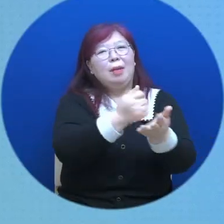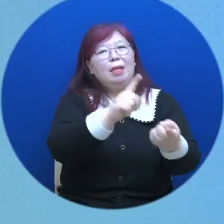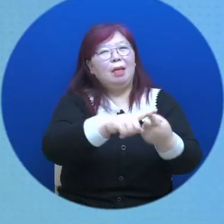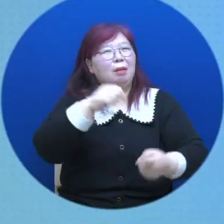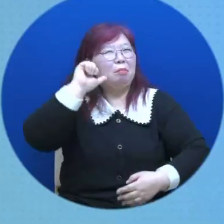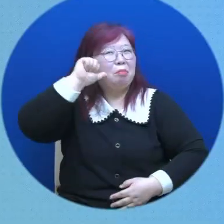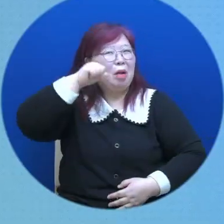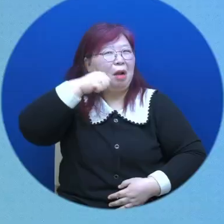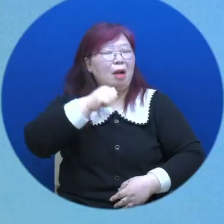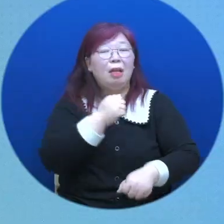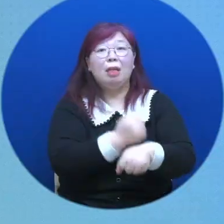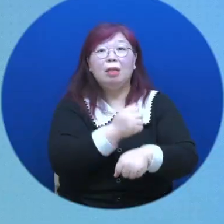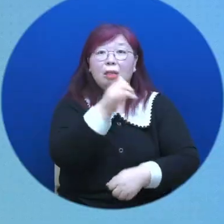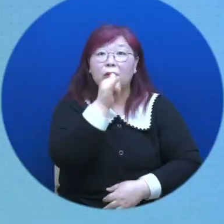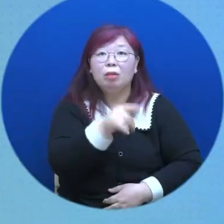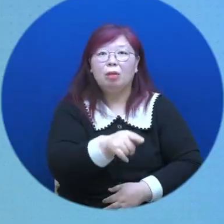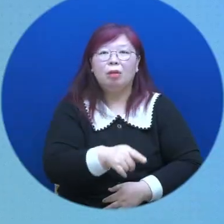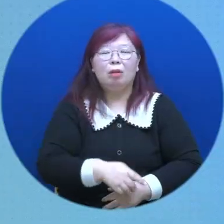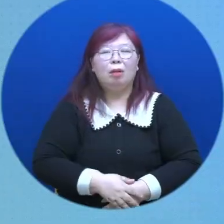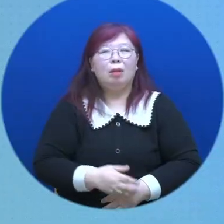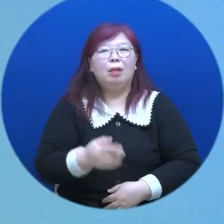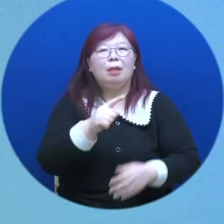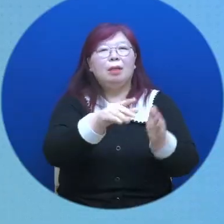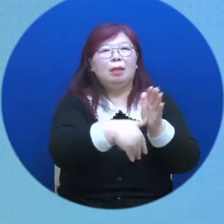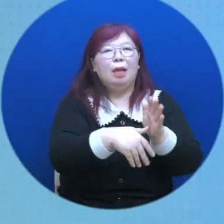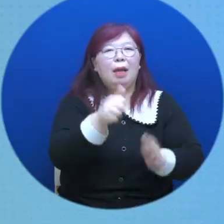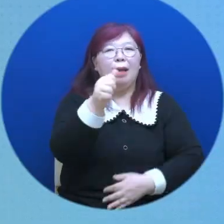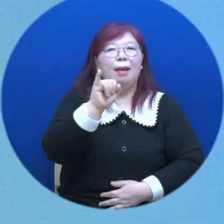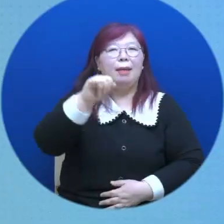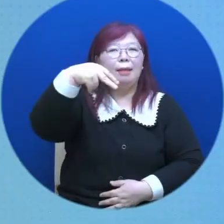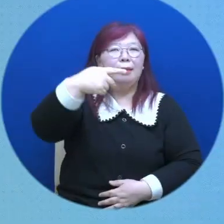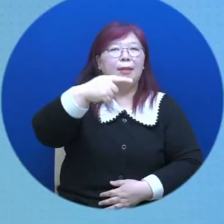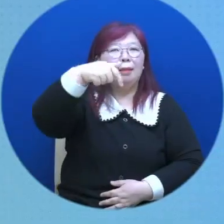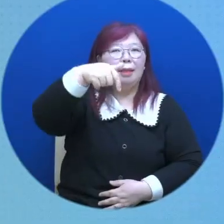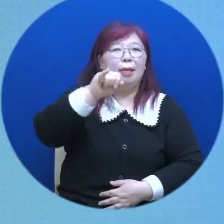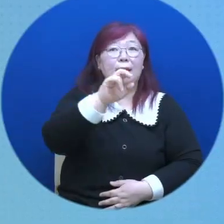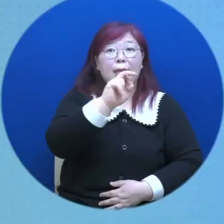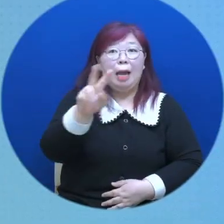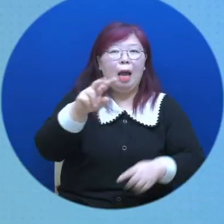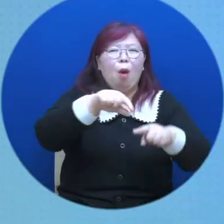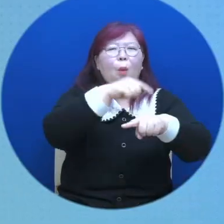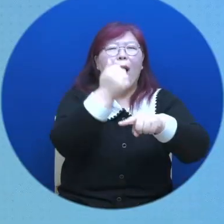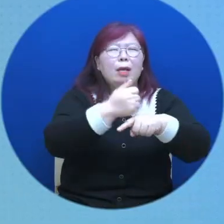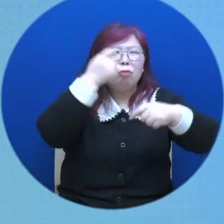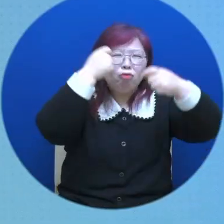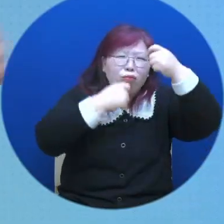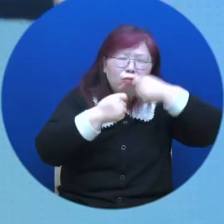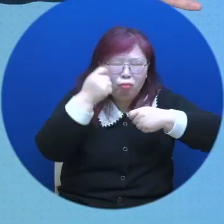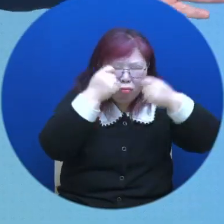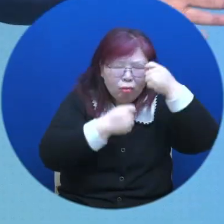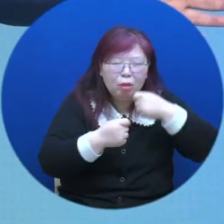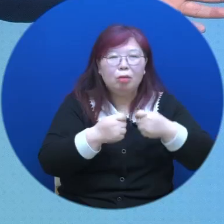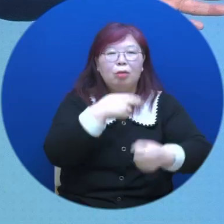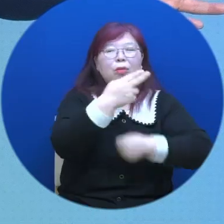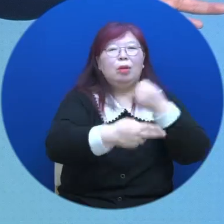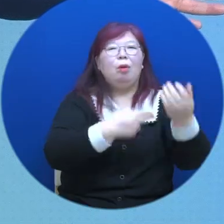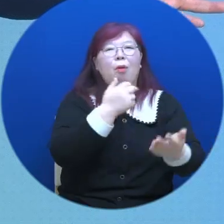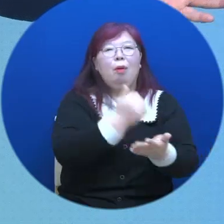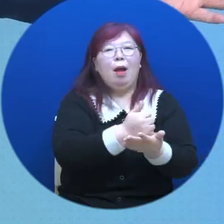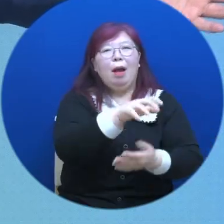퍼부어요. 여러분, 이때에 히스기야가 눈물을 흘리며 여호와의 전에 들어가 외친 게